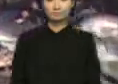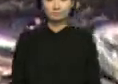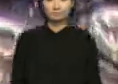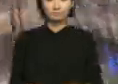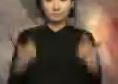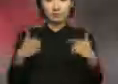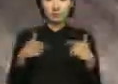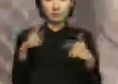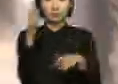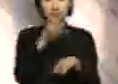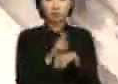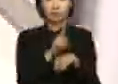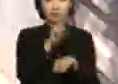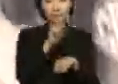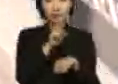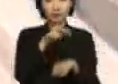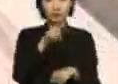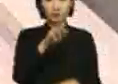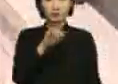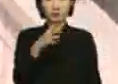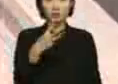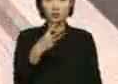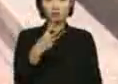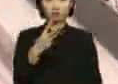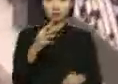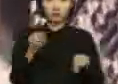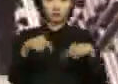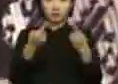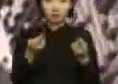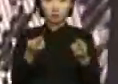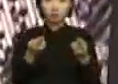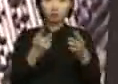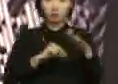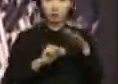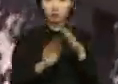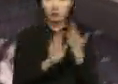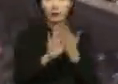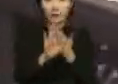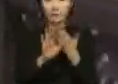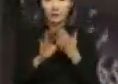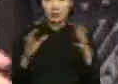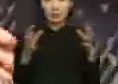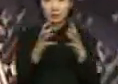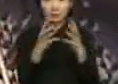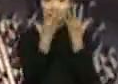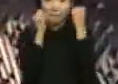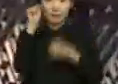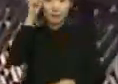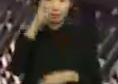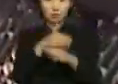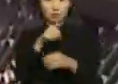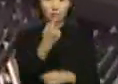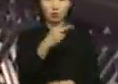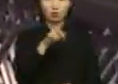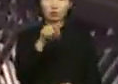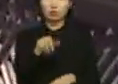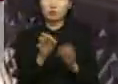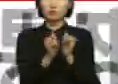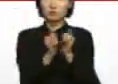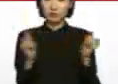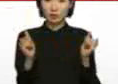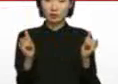매일 오전 11시 이것 항일 통령 2번출구 앞에 서는 집회가 열리고 있습니다 미군 고적 시장 상인들이 이곳을 찾은